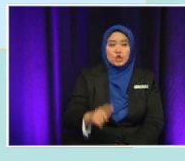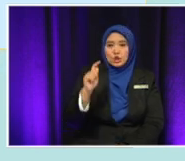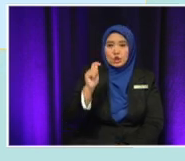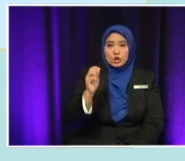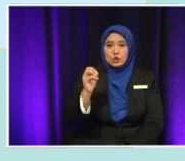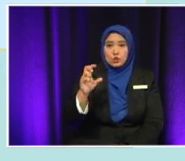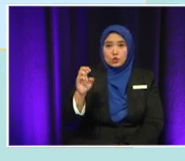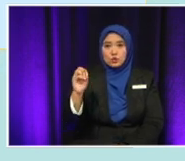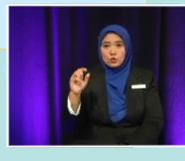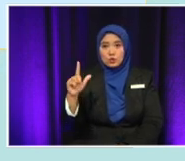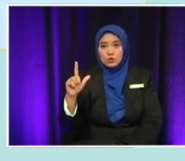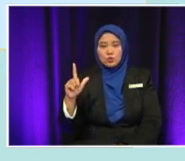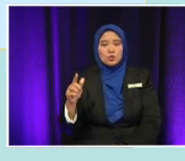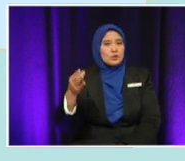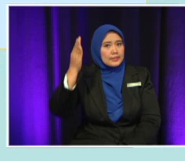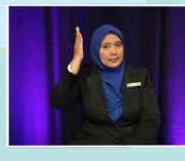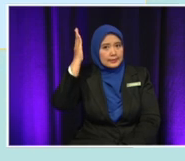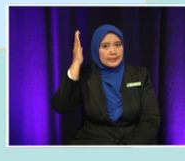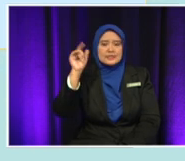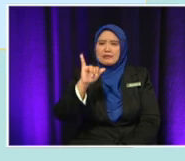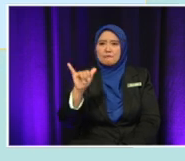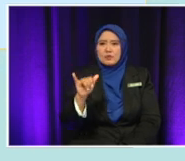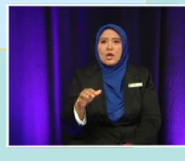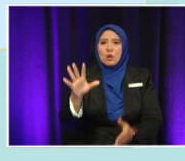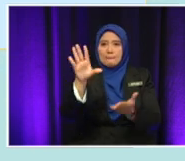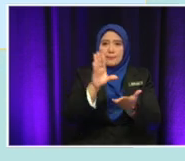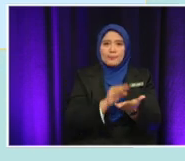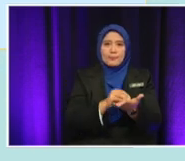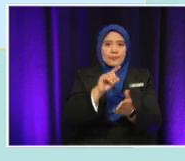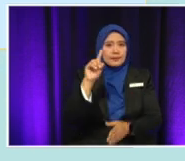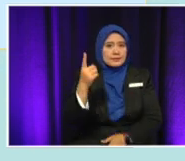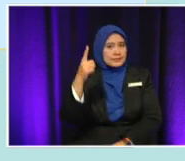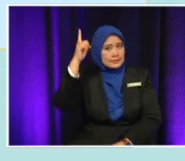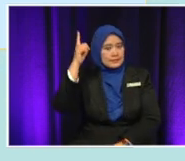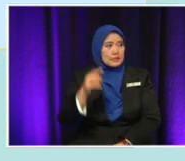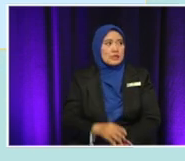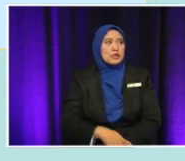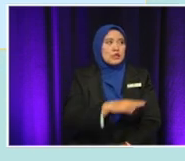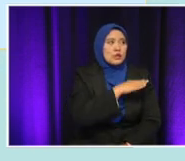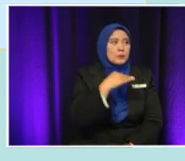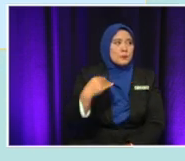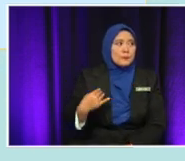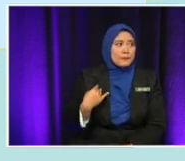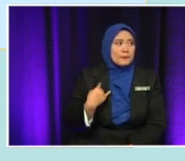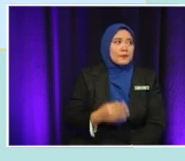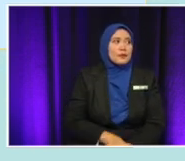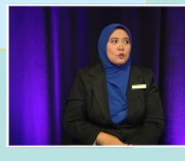dan bulat bulat yang tadi pilih menu text to Puff